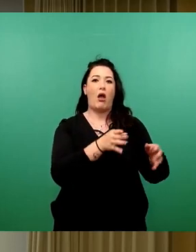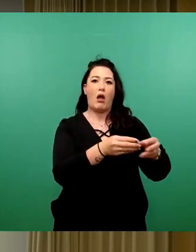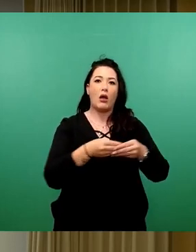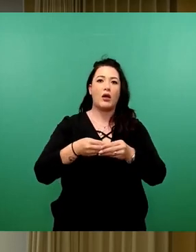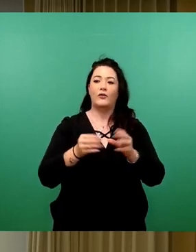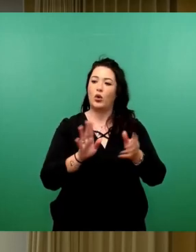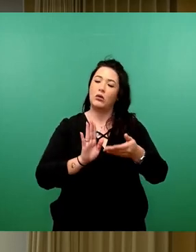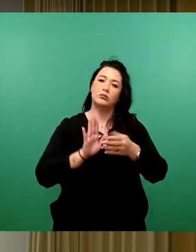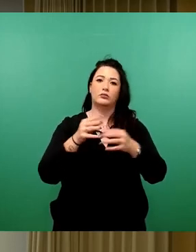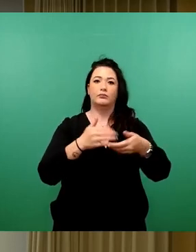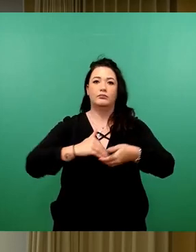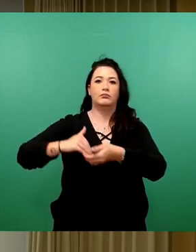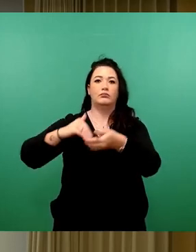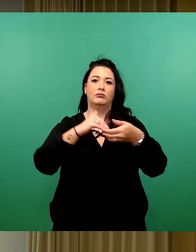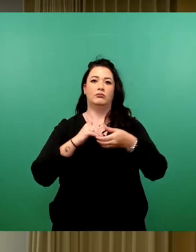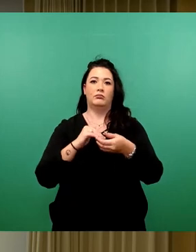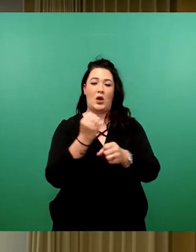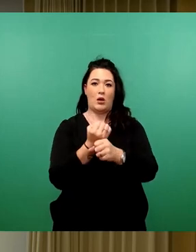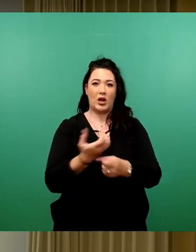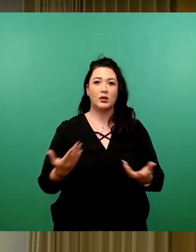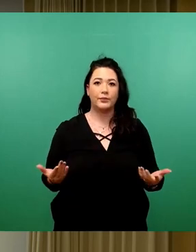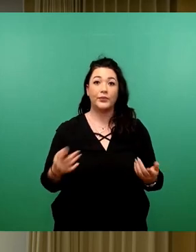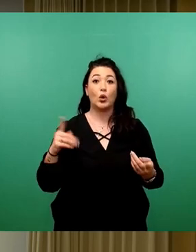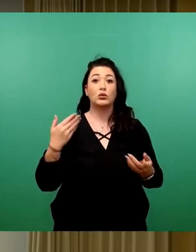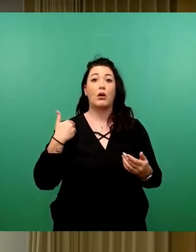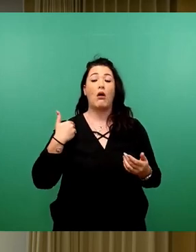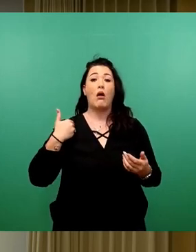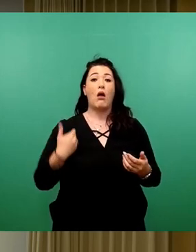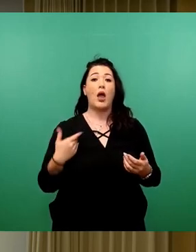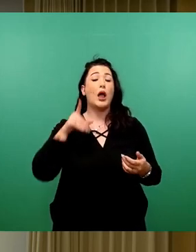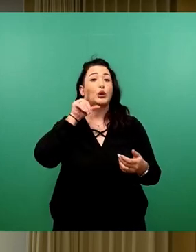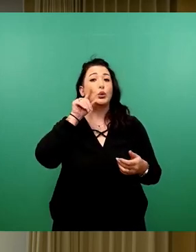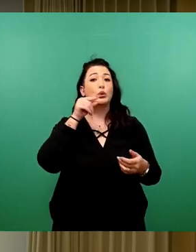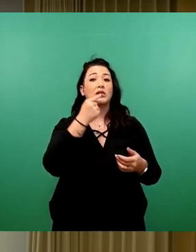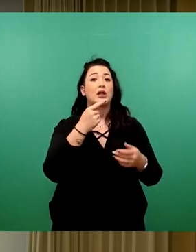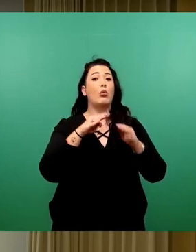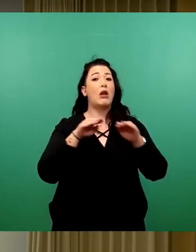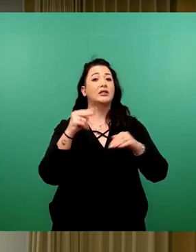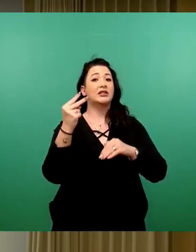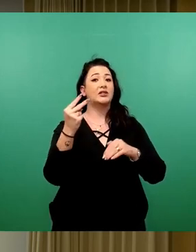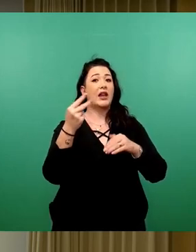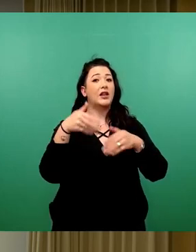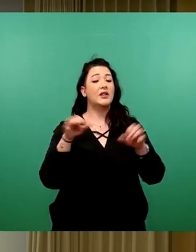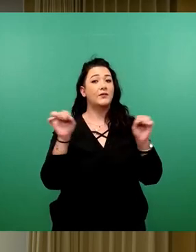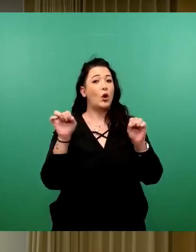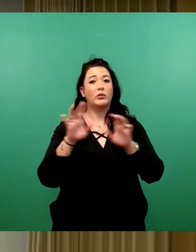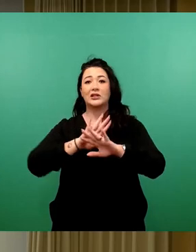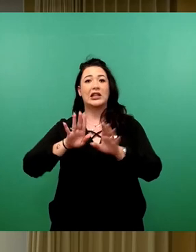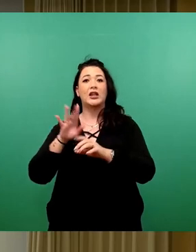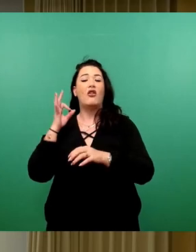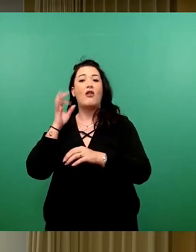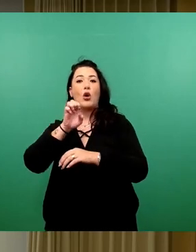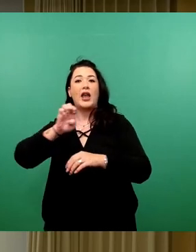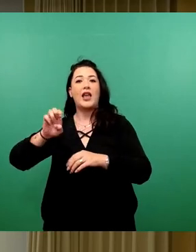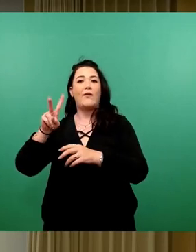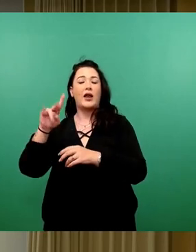rufen, warum Herr Kühn auf dem Platz 2 stand und nicht Frau Eva Jeniken. Und auch hier habe ich Respekt